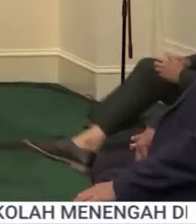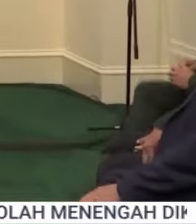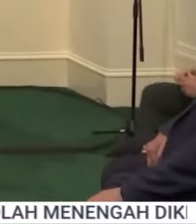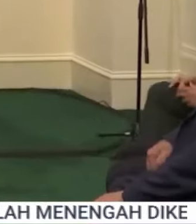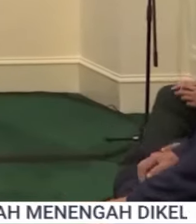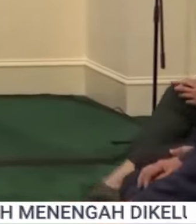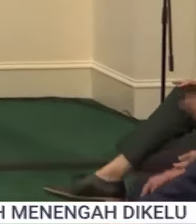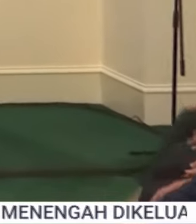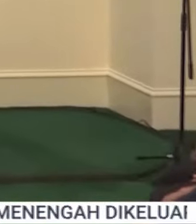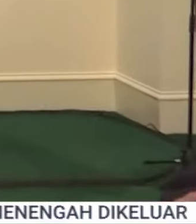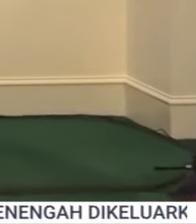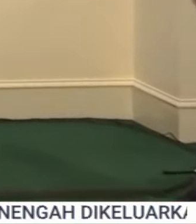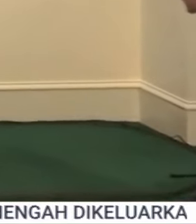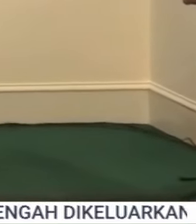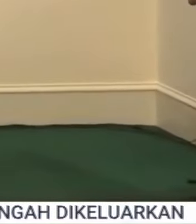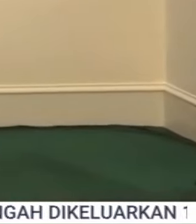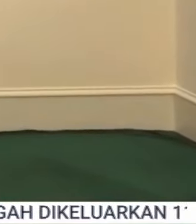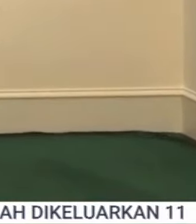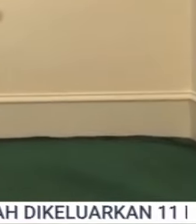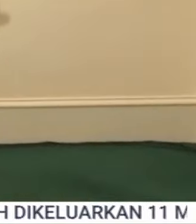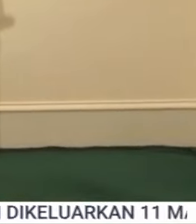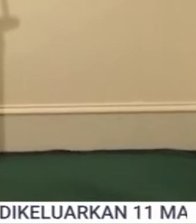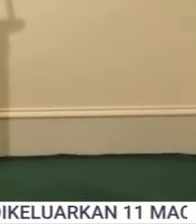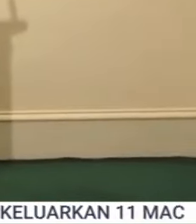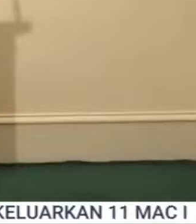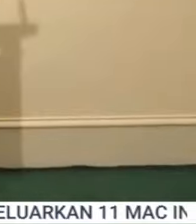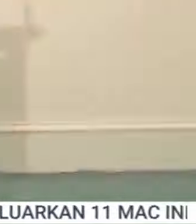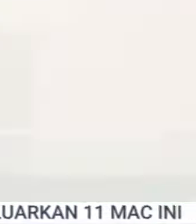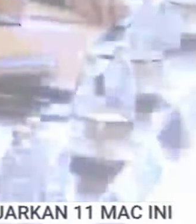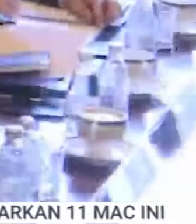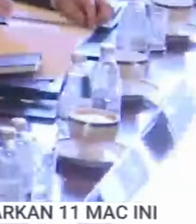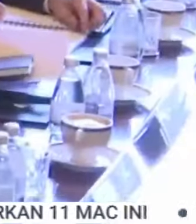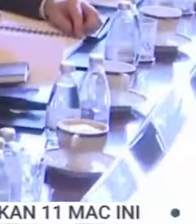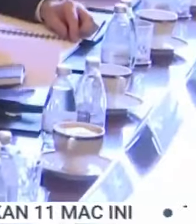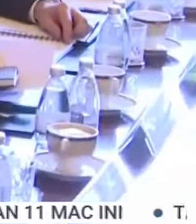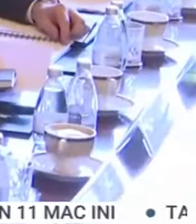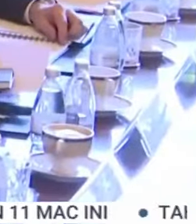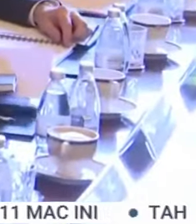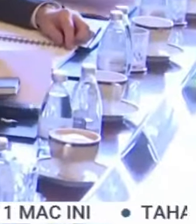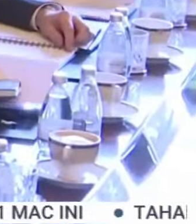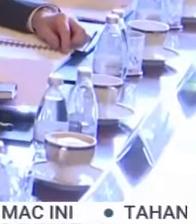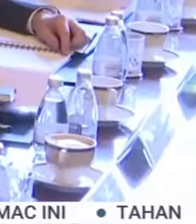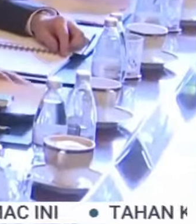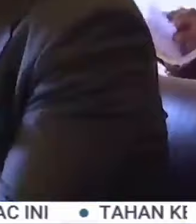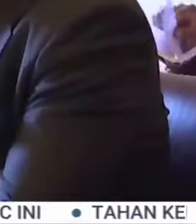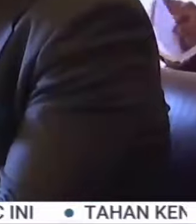Malaysia, Australia terus teroka peluang kerjasama bidang baharu.